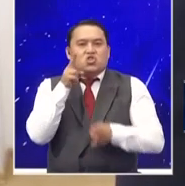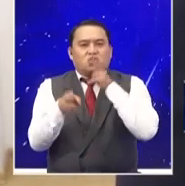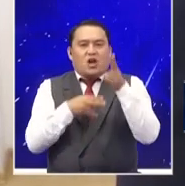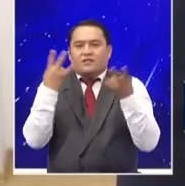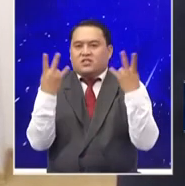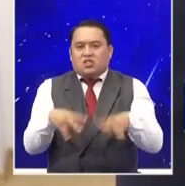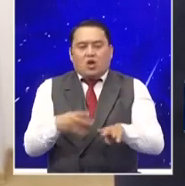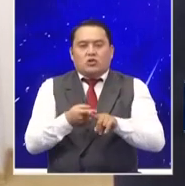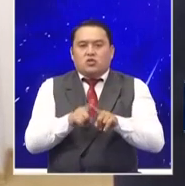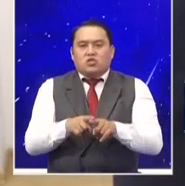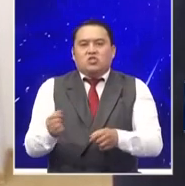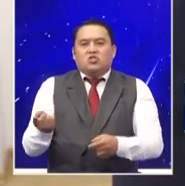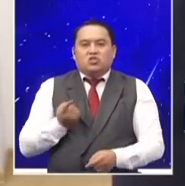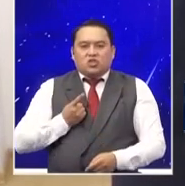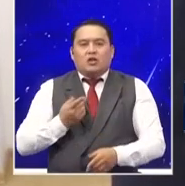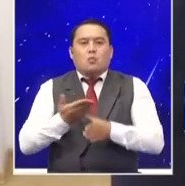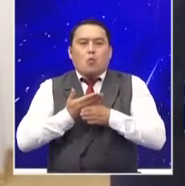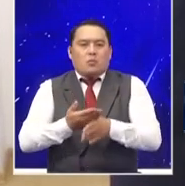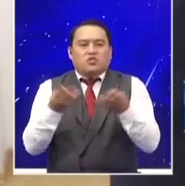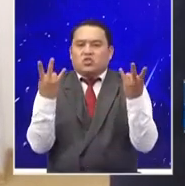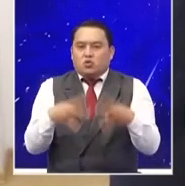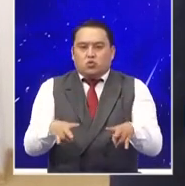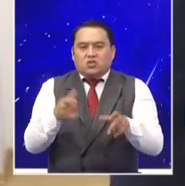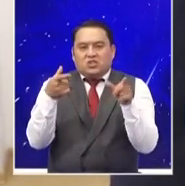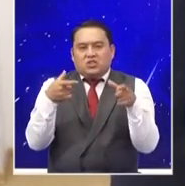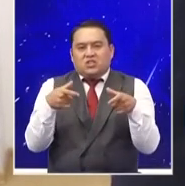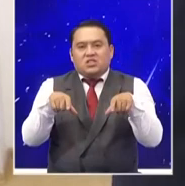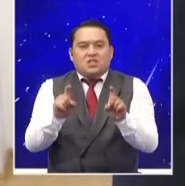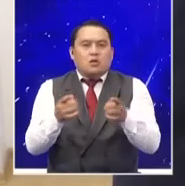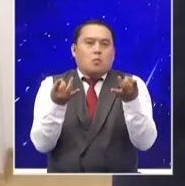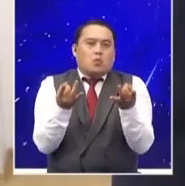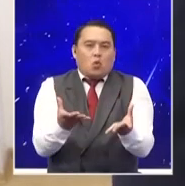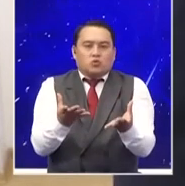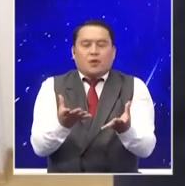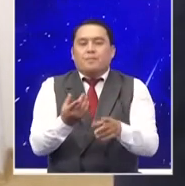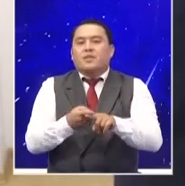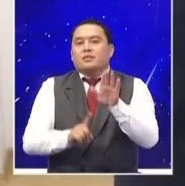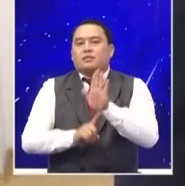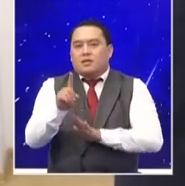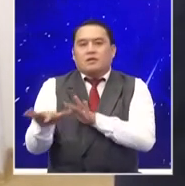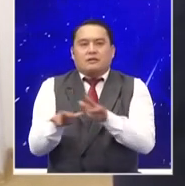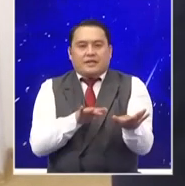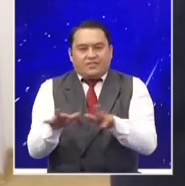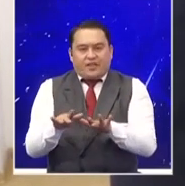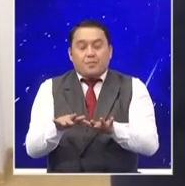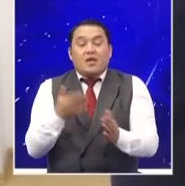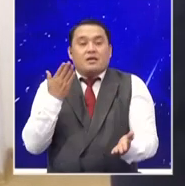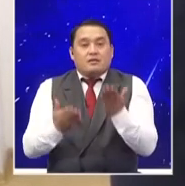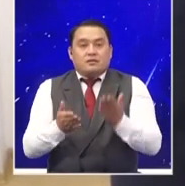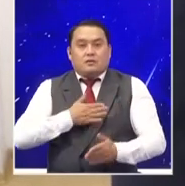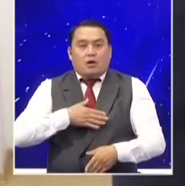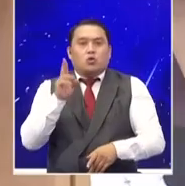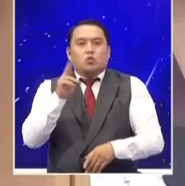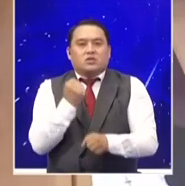Не надо опираться и нельзя сидеть просто сложа руки. Надо начать действовать. Если не я, то кто